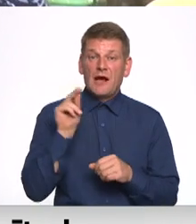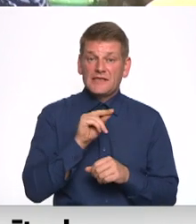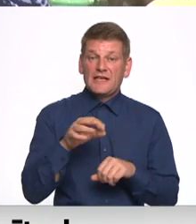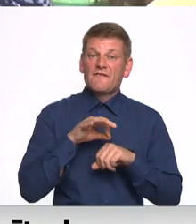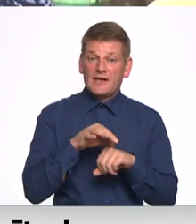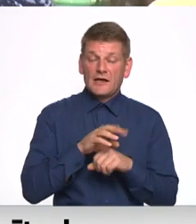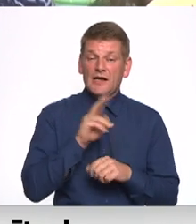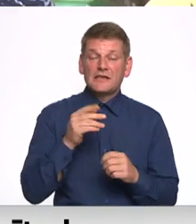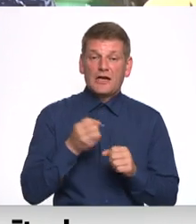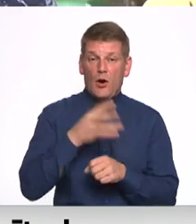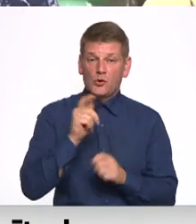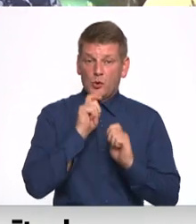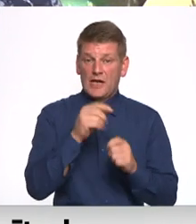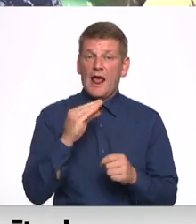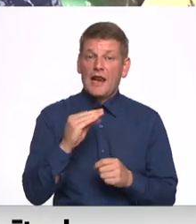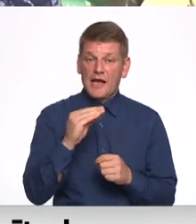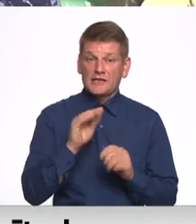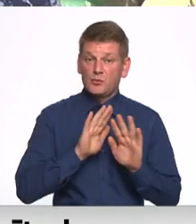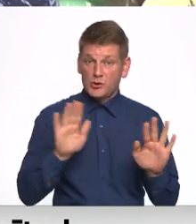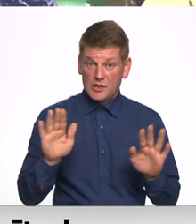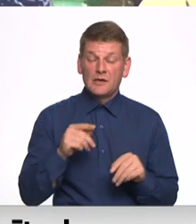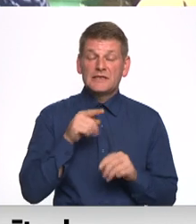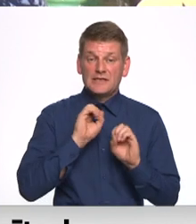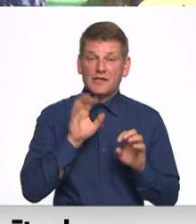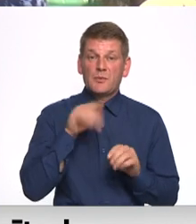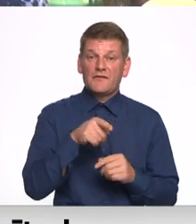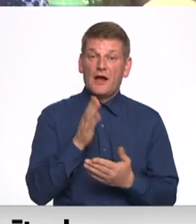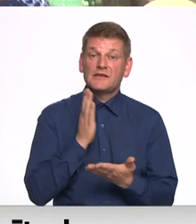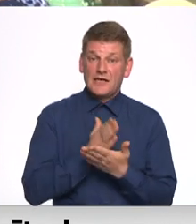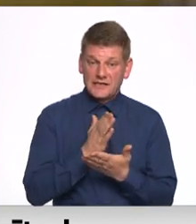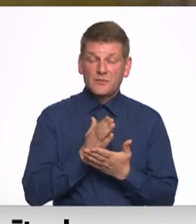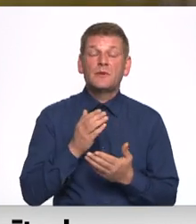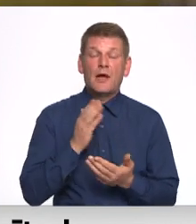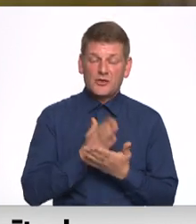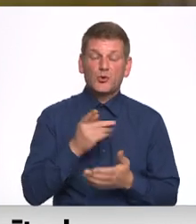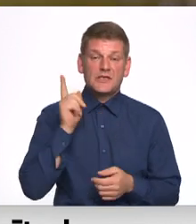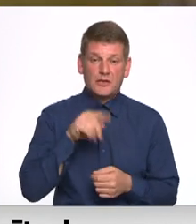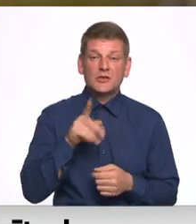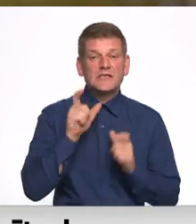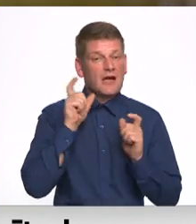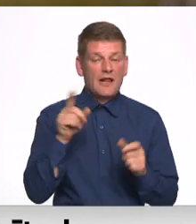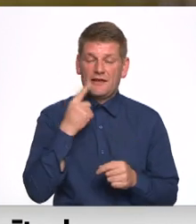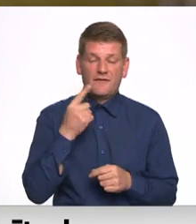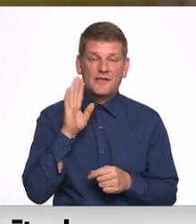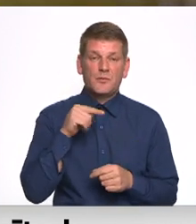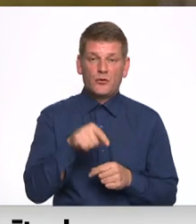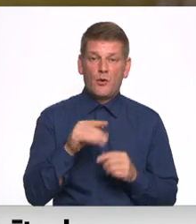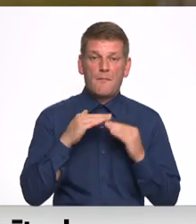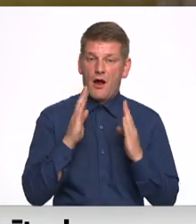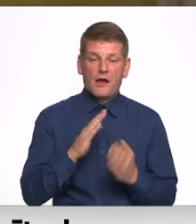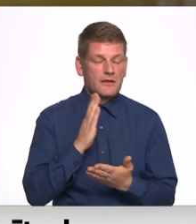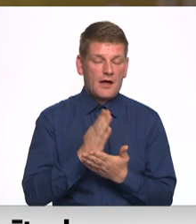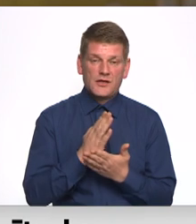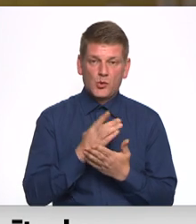tagad uzdāvinājusi Elijas muzejam, stāsta, ka par tā esamību esot zinājusi. Lai gan skaļi neviens par to mājās